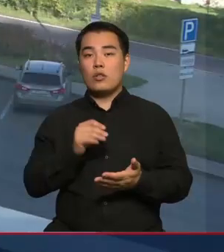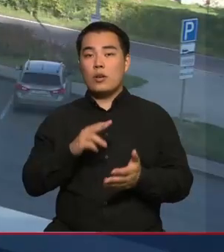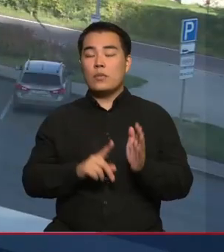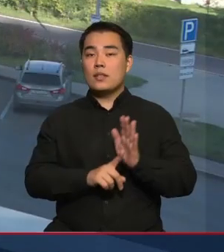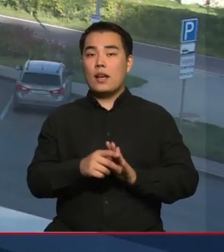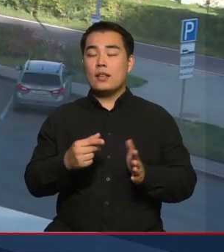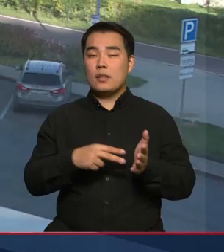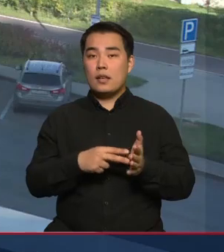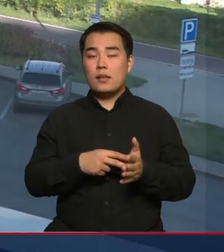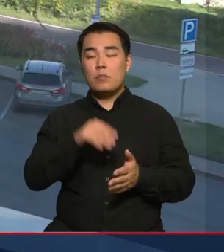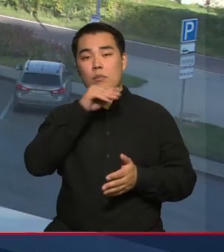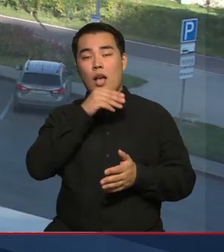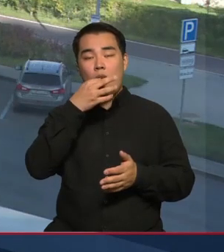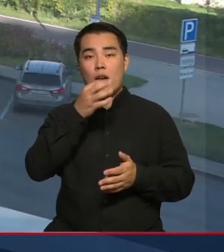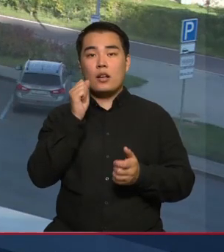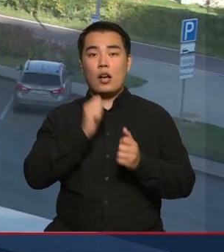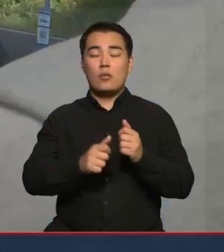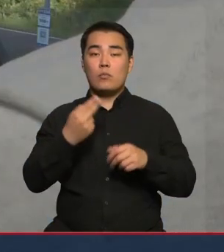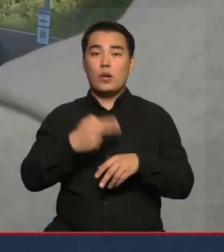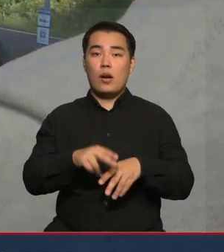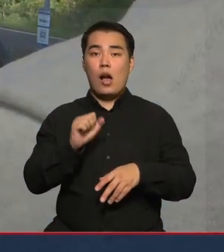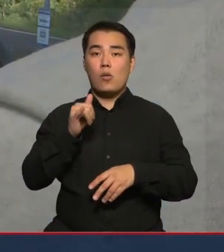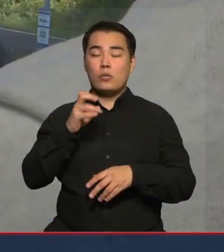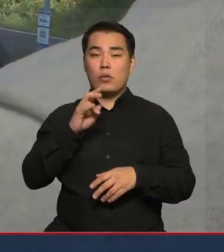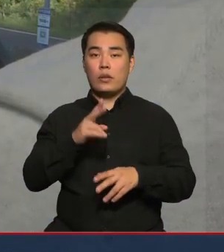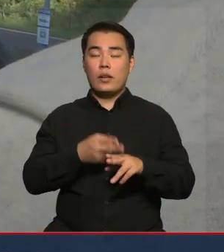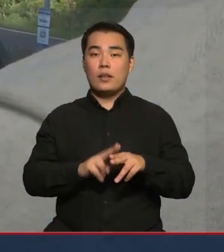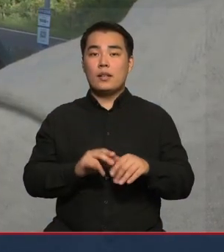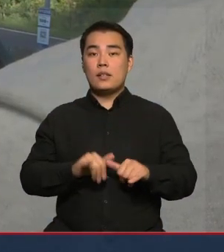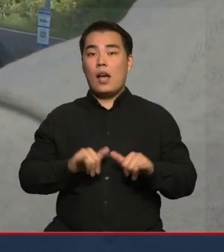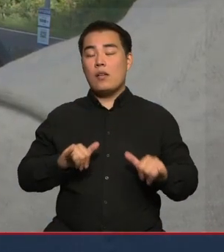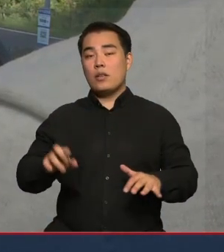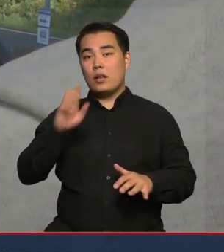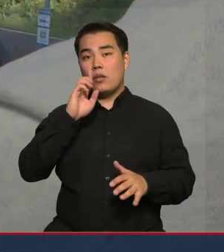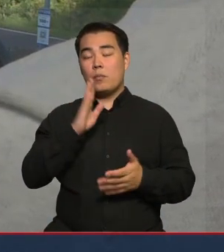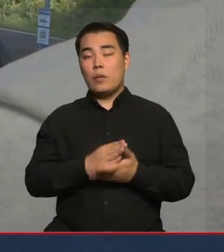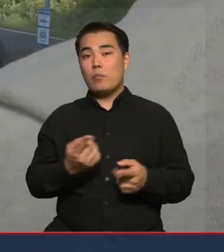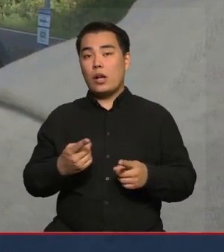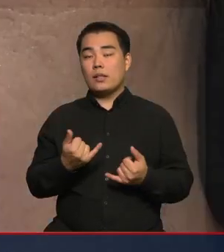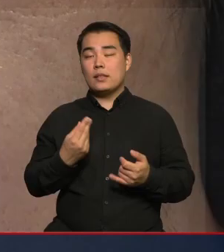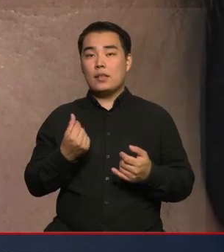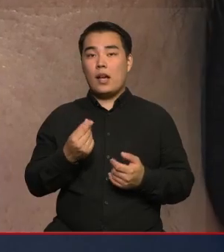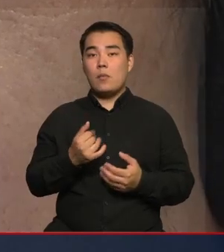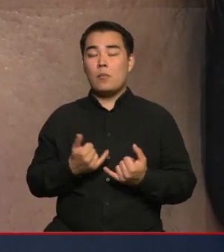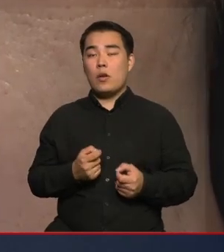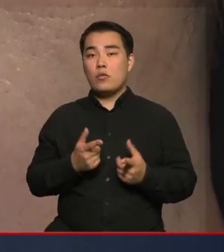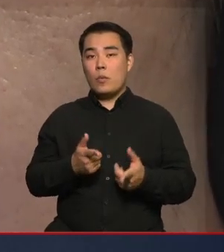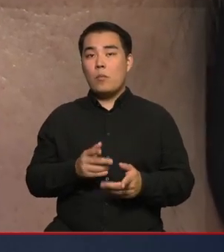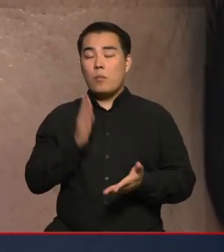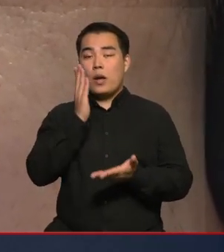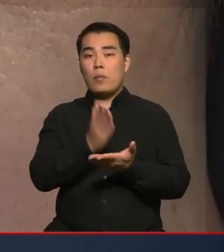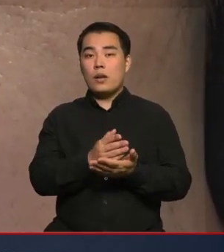цены специалисты отмечают каждая покупка на аукционе - это вклад в развитие страны Потому что деньги поступают напрямую в